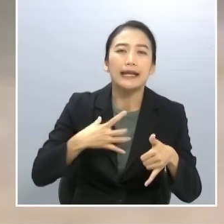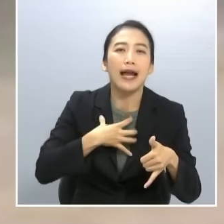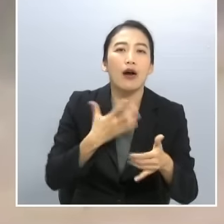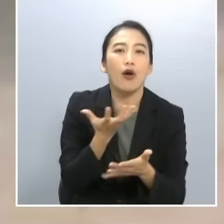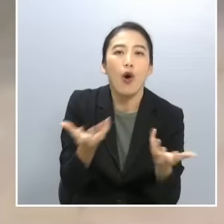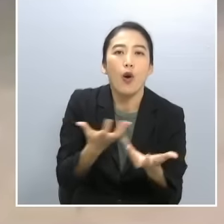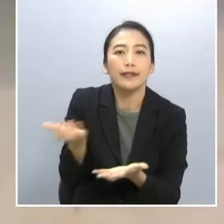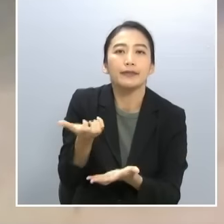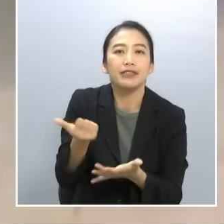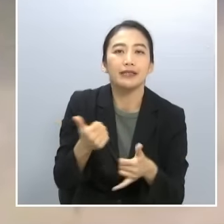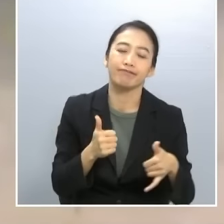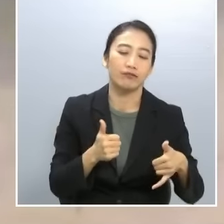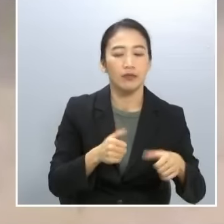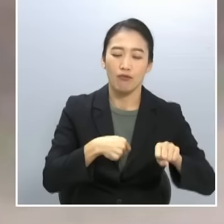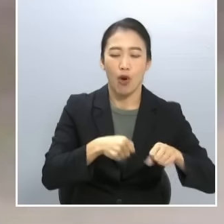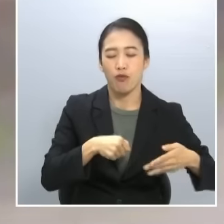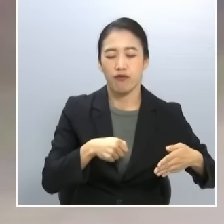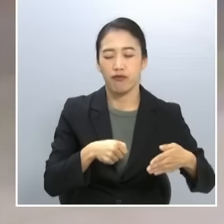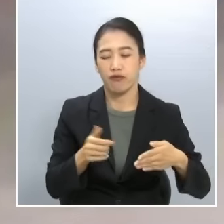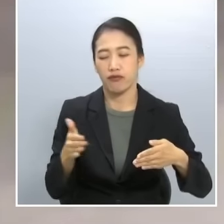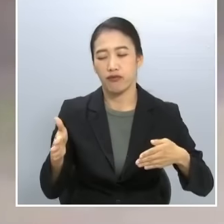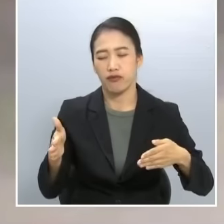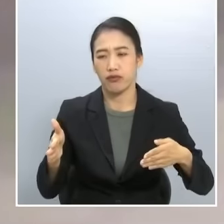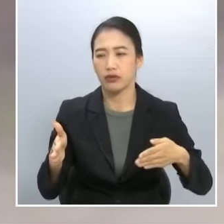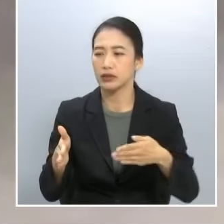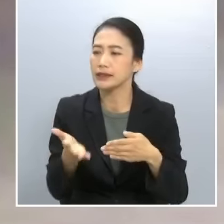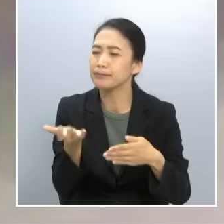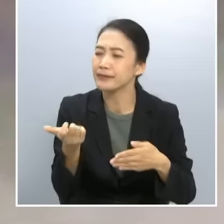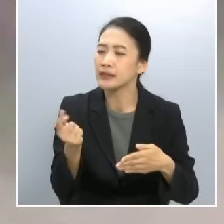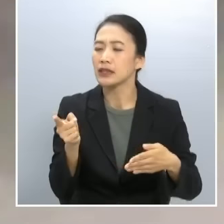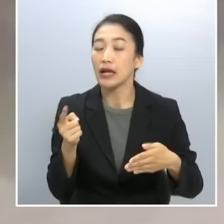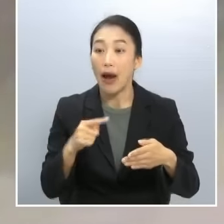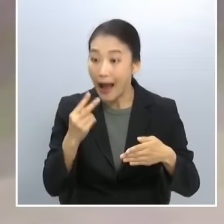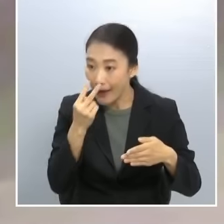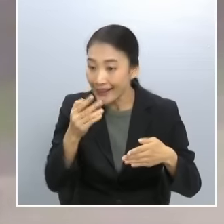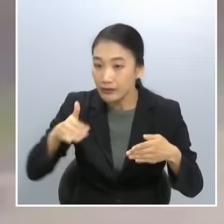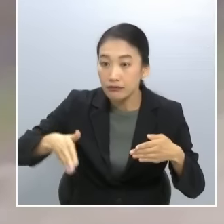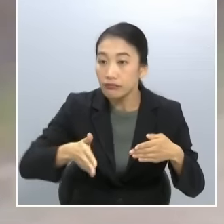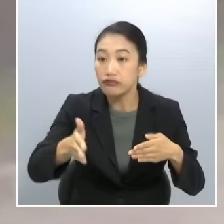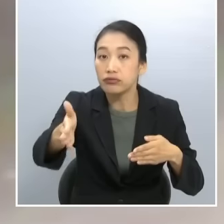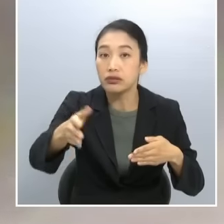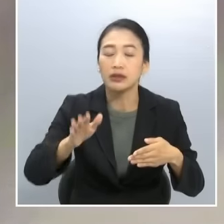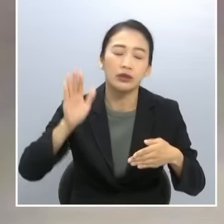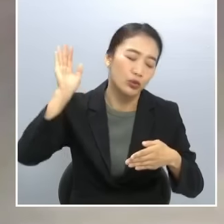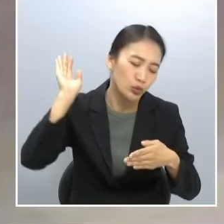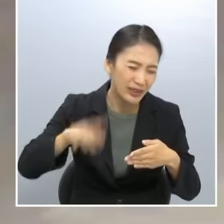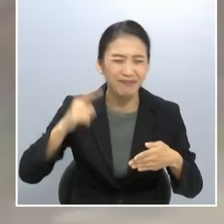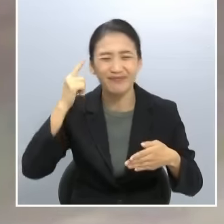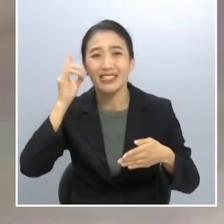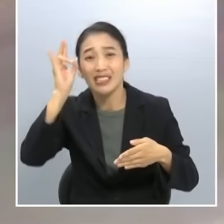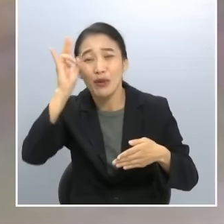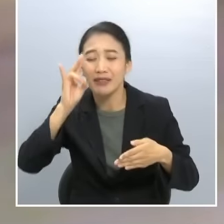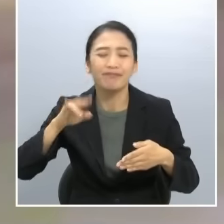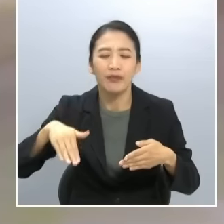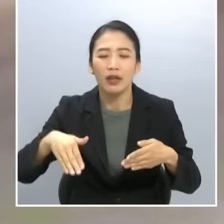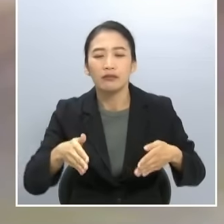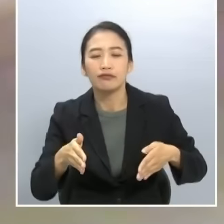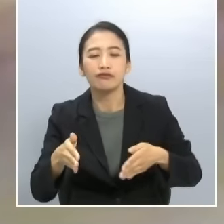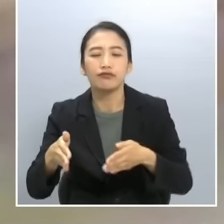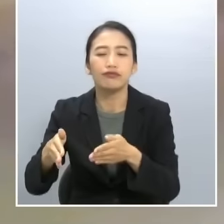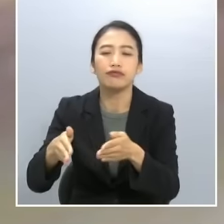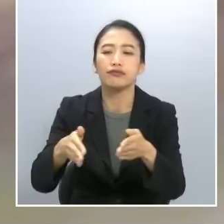ผ่านไปก่อนเขาก็เลยขี่ตามไปที่เซเว่นไปบอกว่าขอยืมตัวเจียจะเอาไปทำรถแล้วก็ขี่รถ